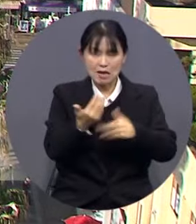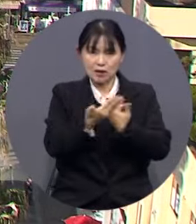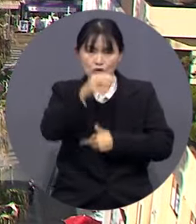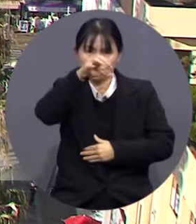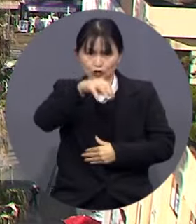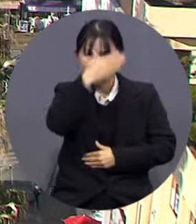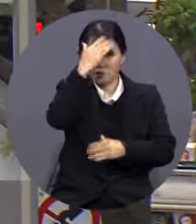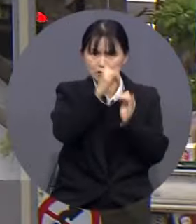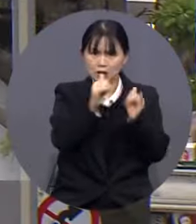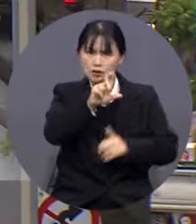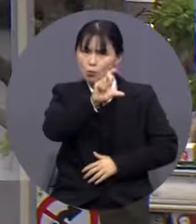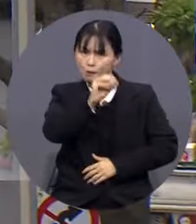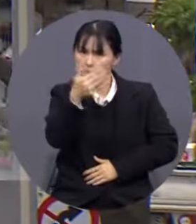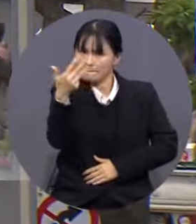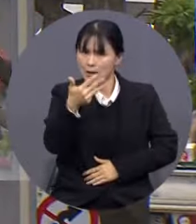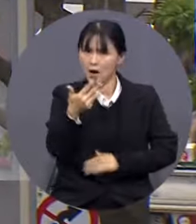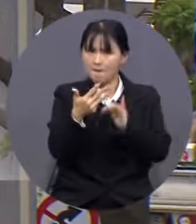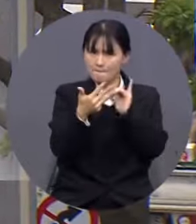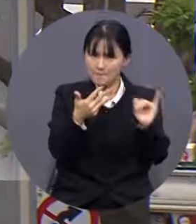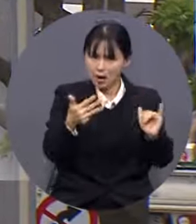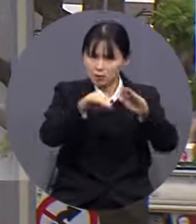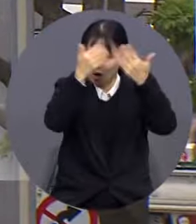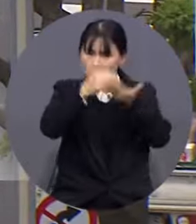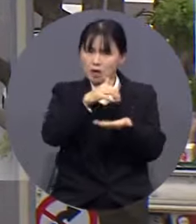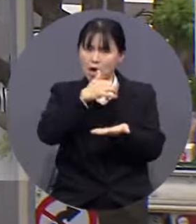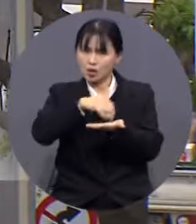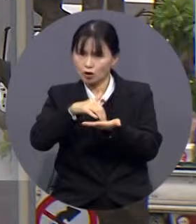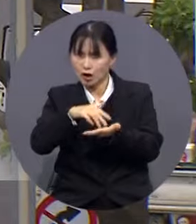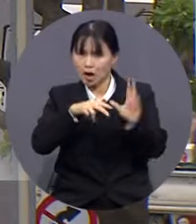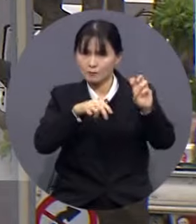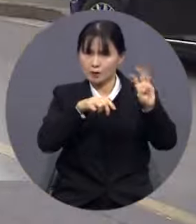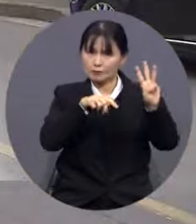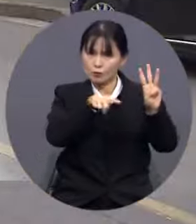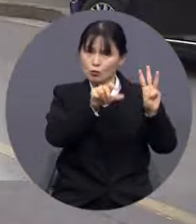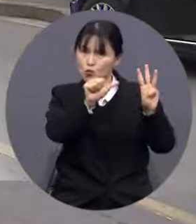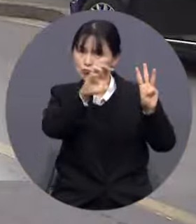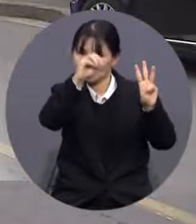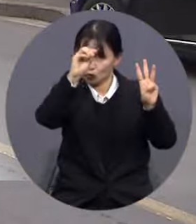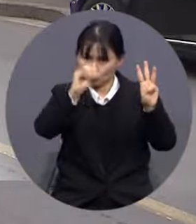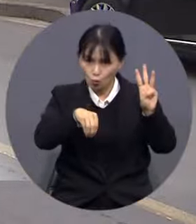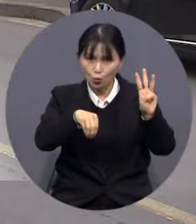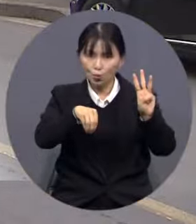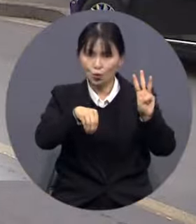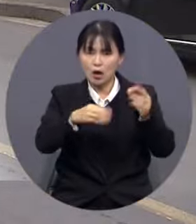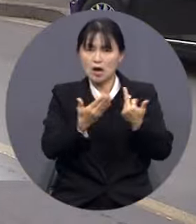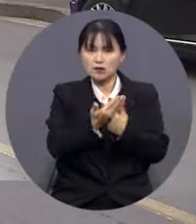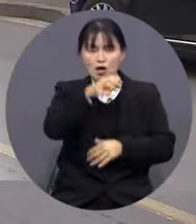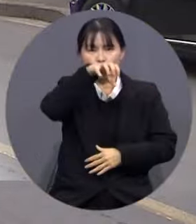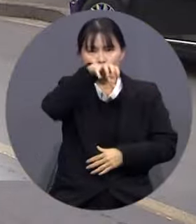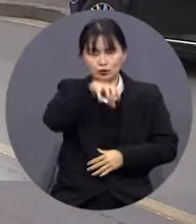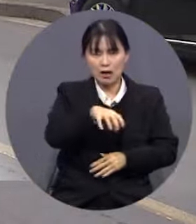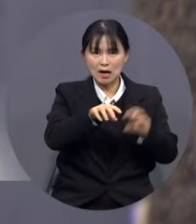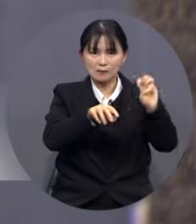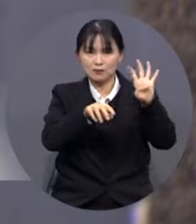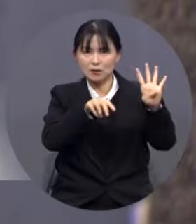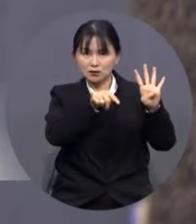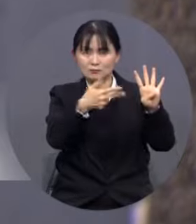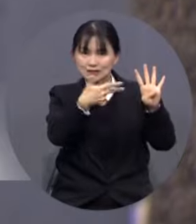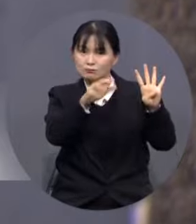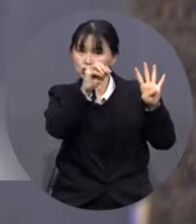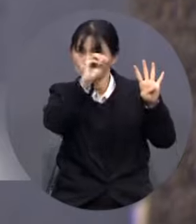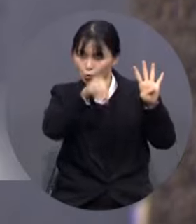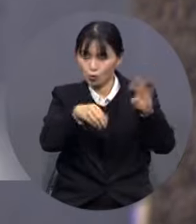청년은 15만 8천 명으로 전체 인구의 23.5%를 차지했는데 제주시가 24.7%인